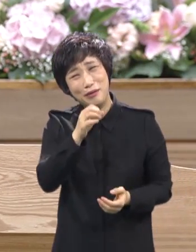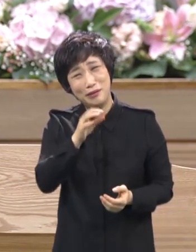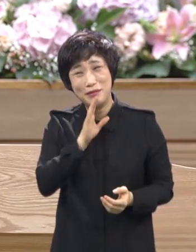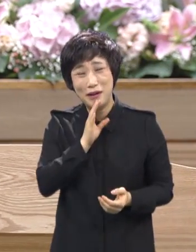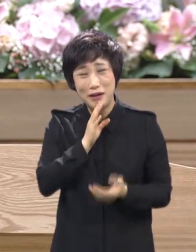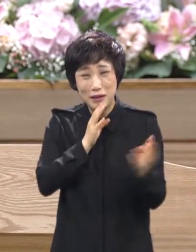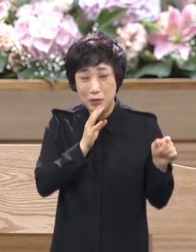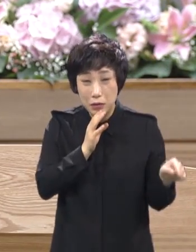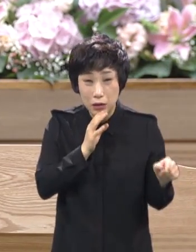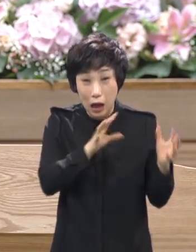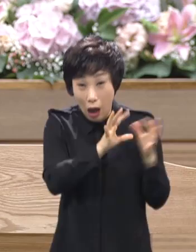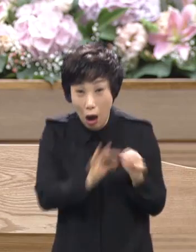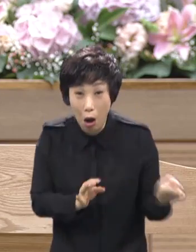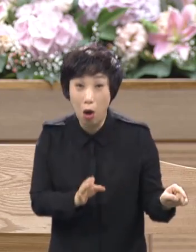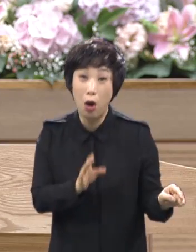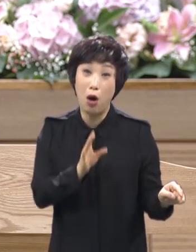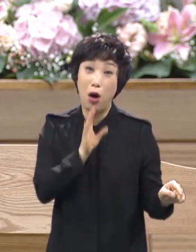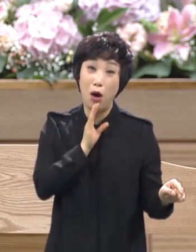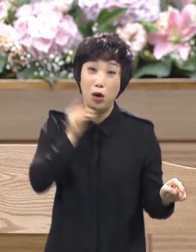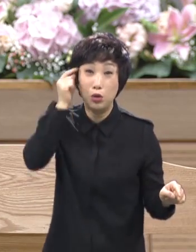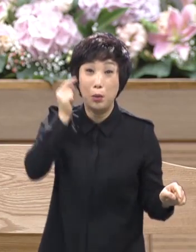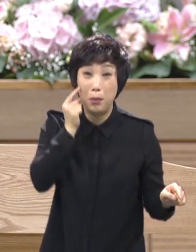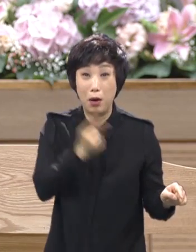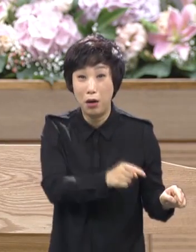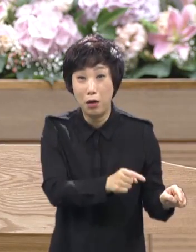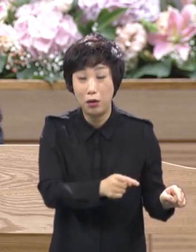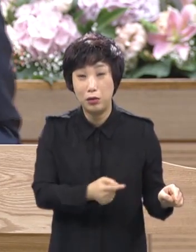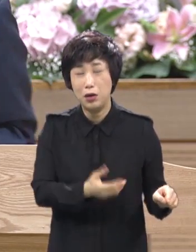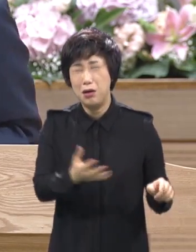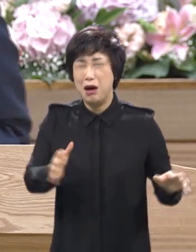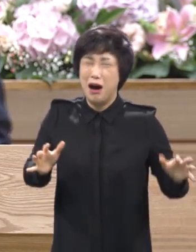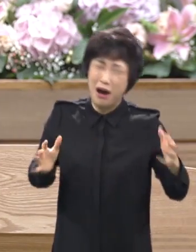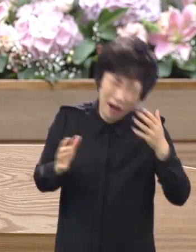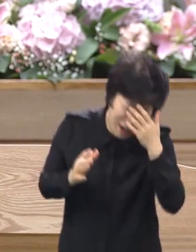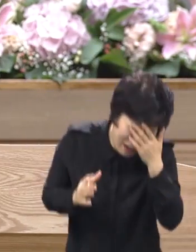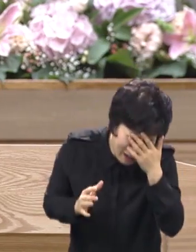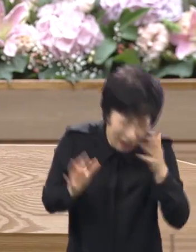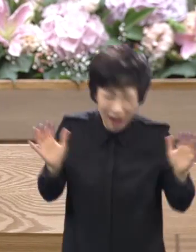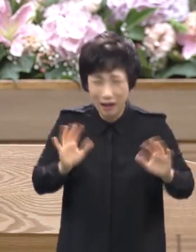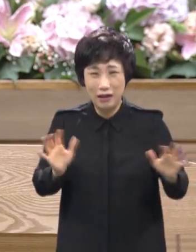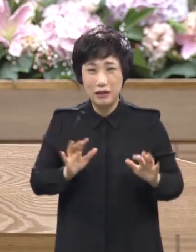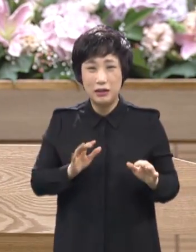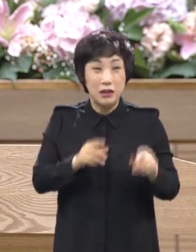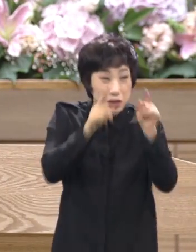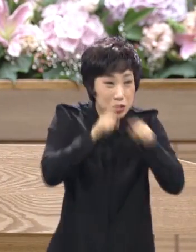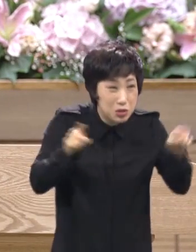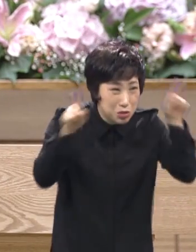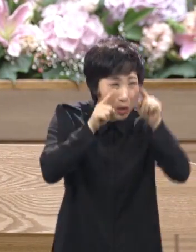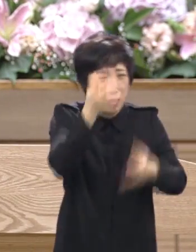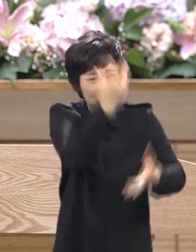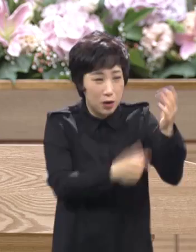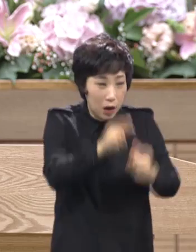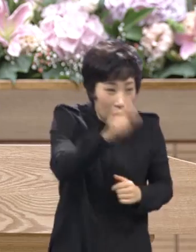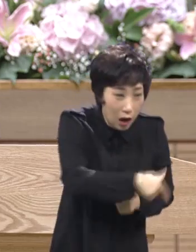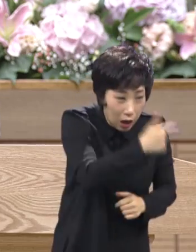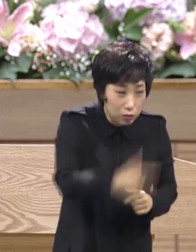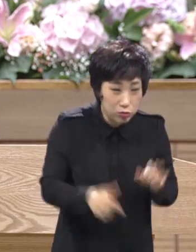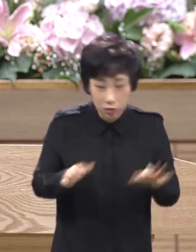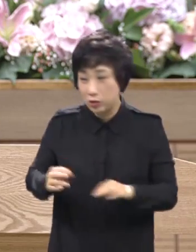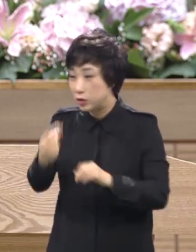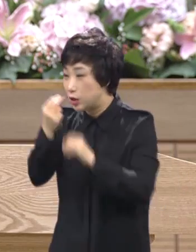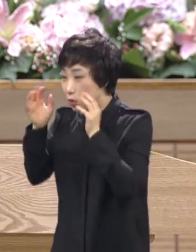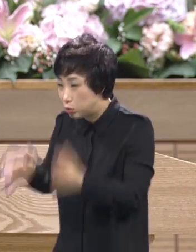한계가 없는데 견디야 되니 판단 한번 해봐. 오죽하면 하루 지옥불에서 사는 날이 이